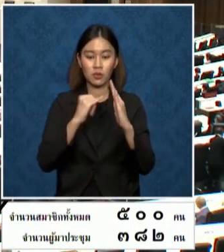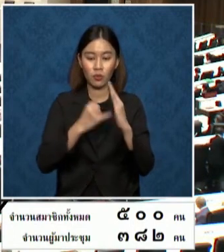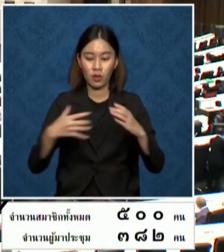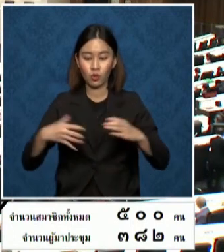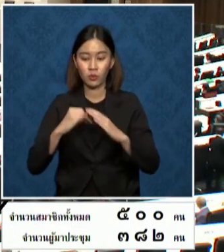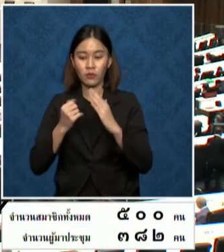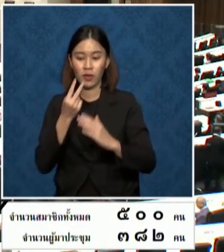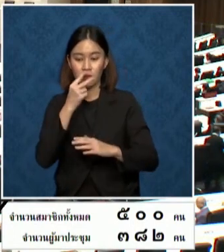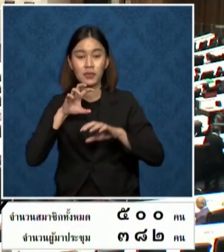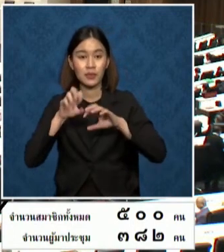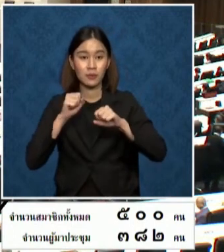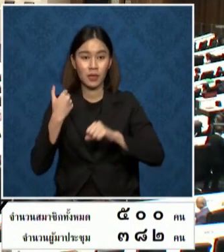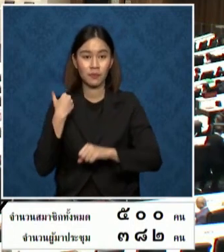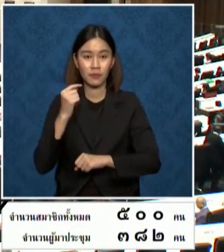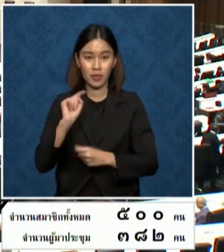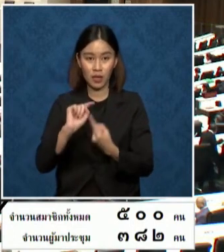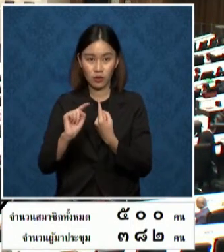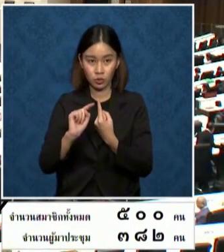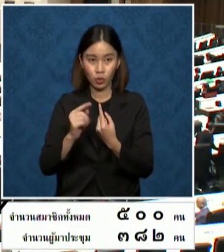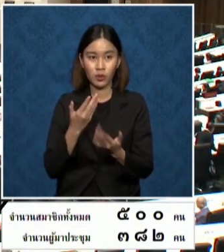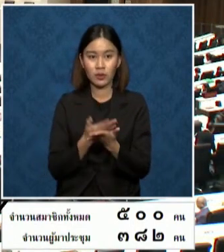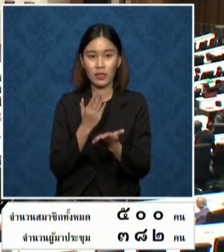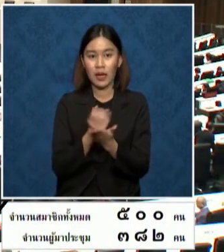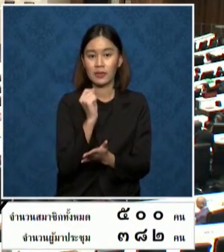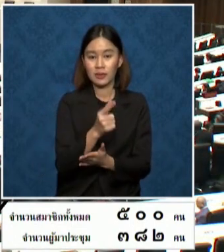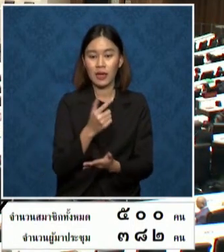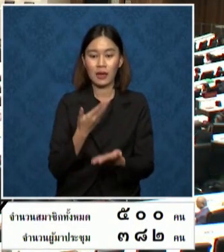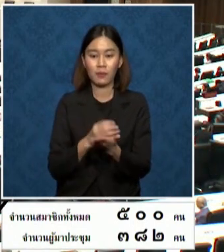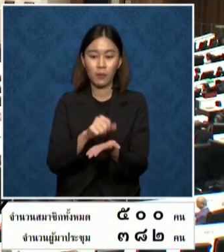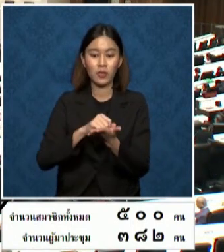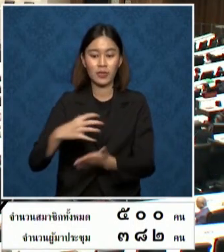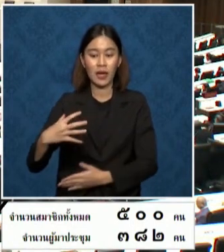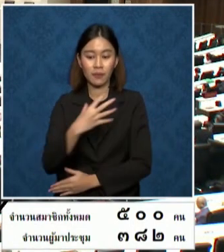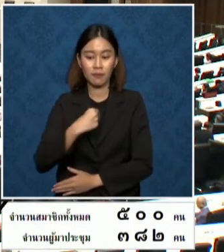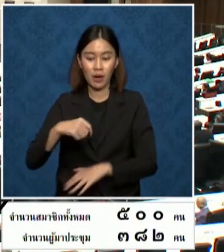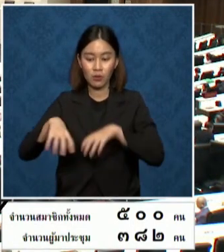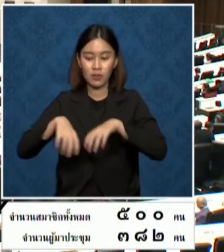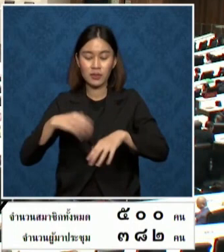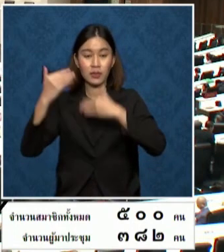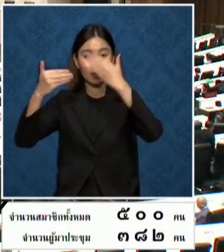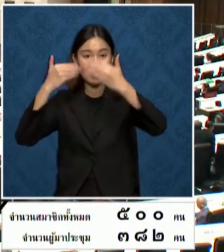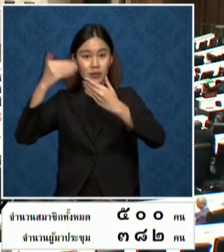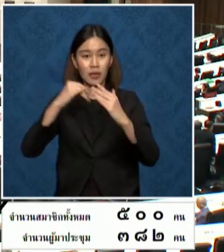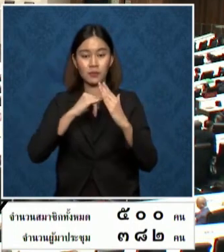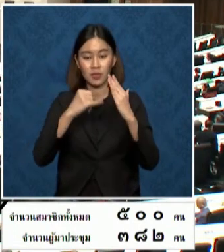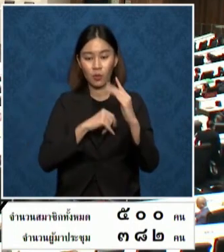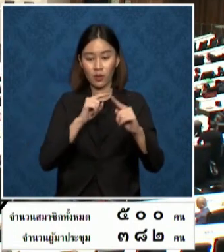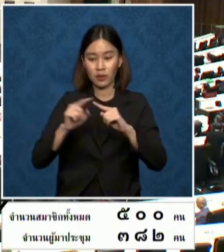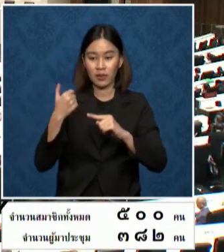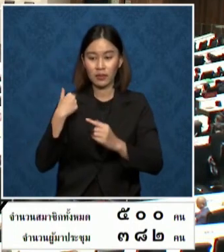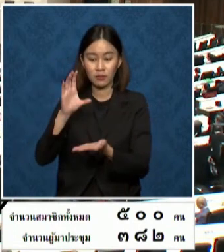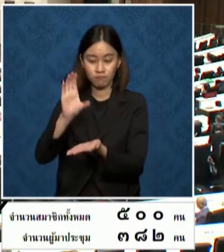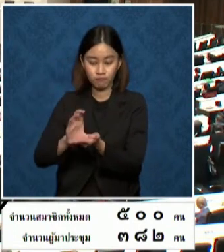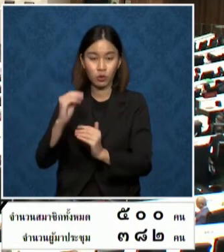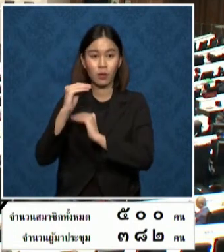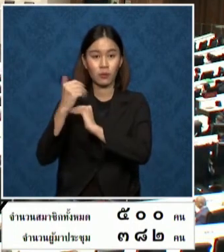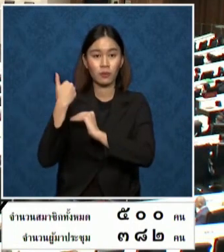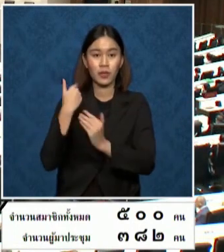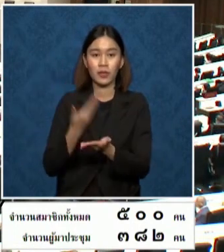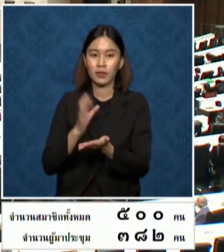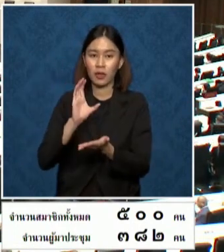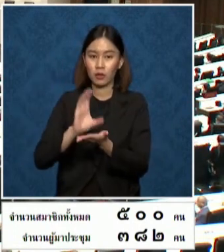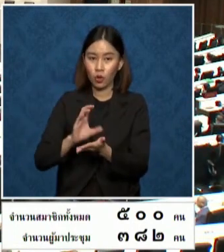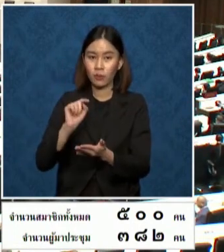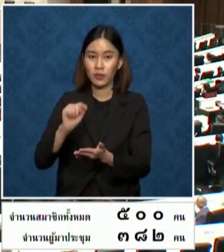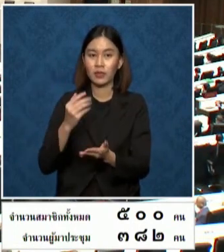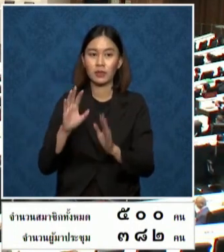ขอตั้งข้อสังเกตครับท่านประธานในประเด็นของค่าจ้างเหมาบริการหรือการจัดอีเวนในแต่ละจังหวัดที่ตั้งไว้ซึ่งงบประมาณ